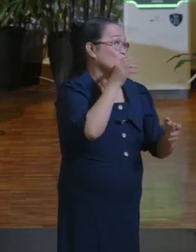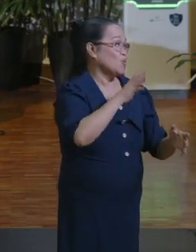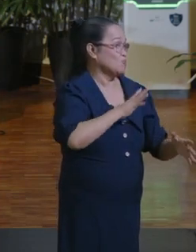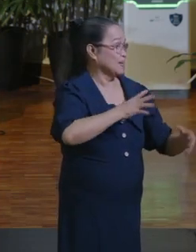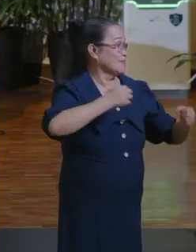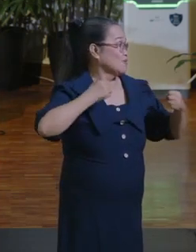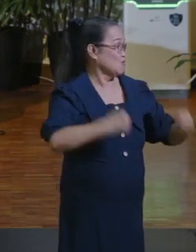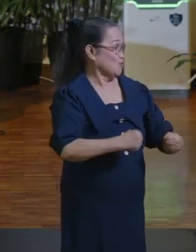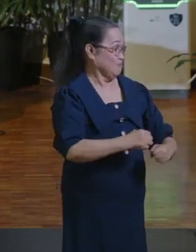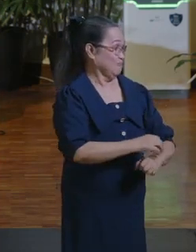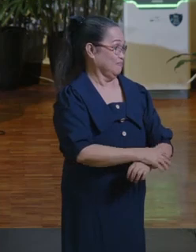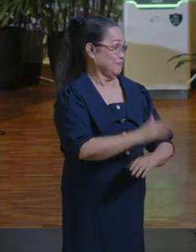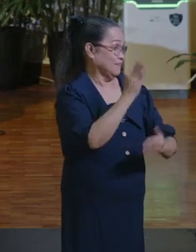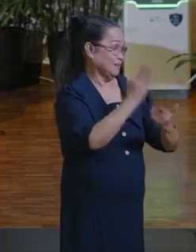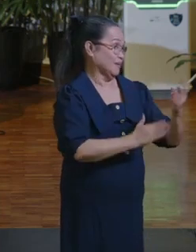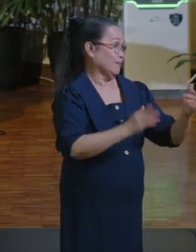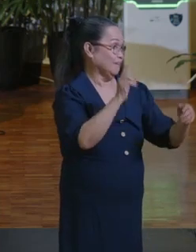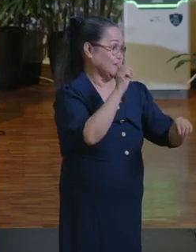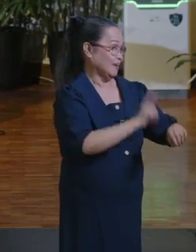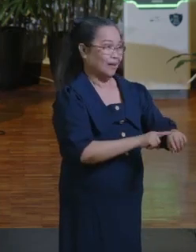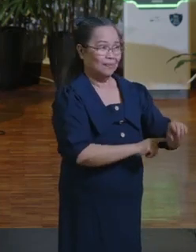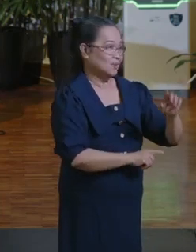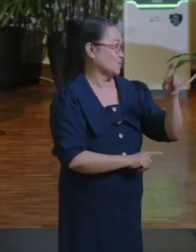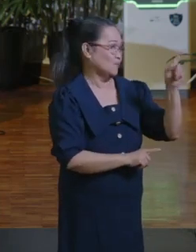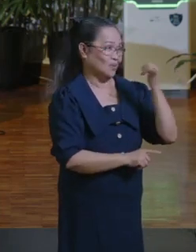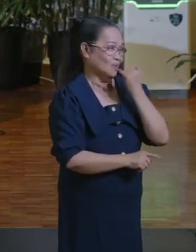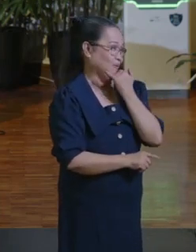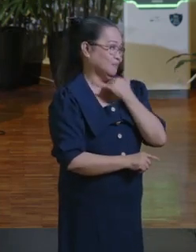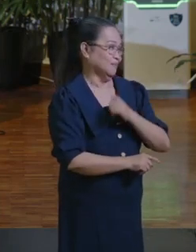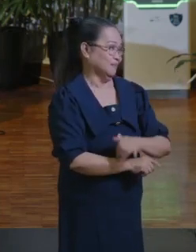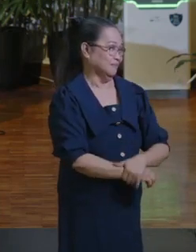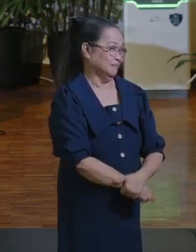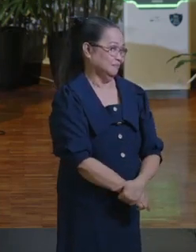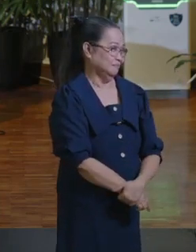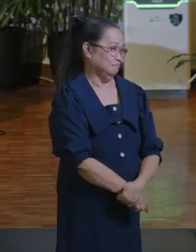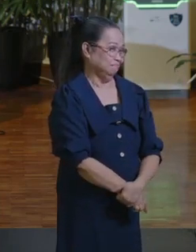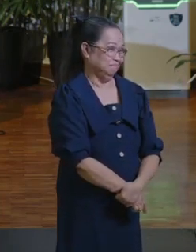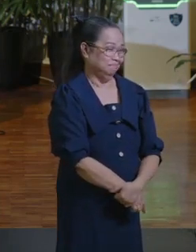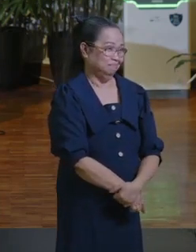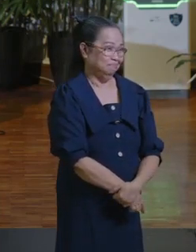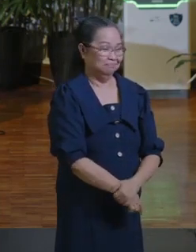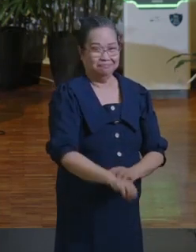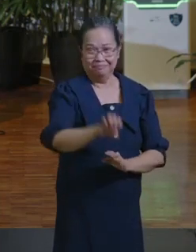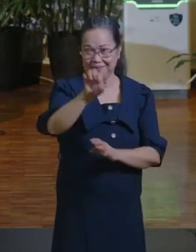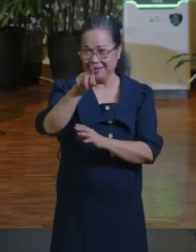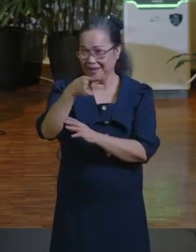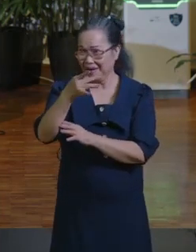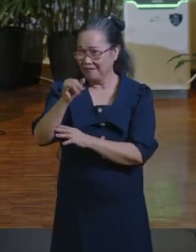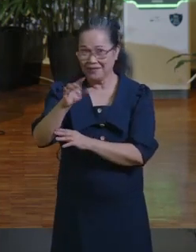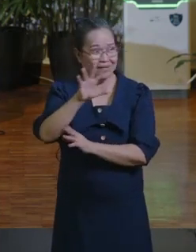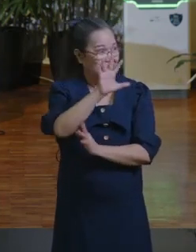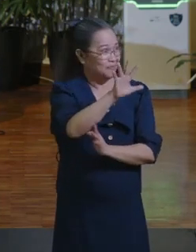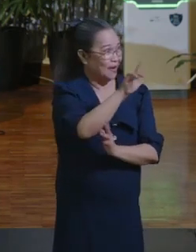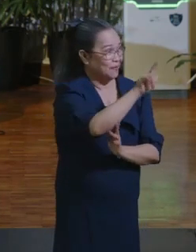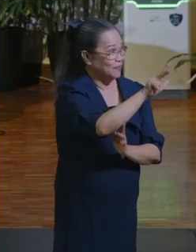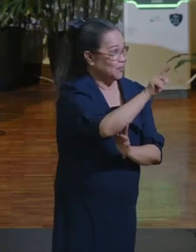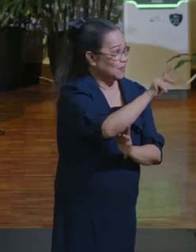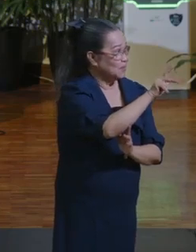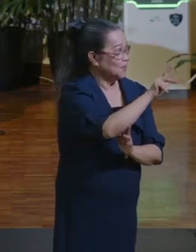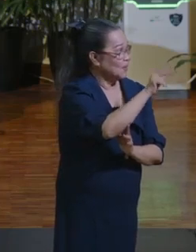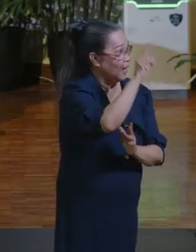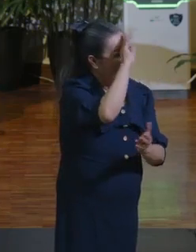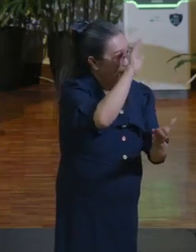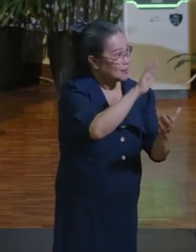Ganyan ang wika ng maraming mga kababaihan. Pero ang sabi sa Ephesians 5:23, for the husband is the head